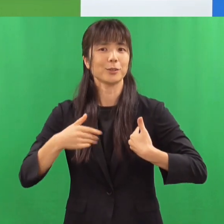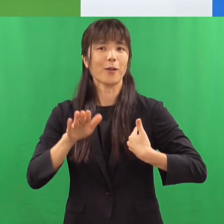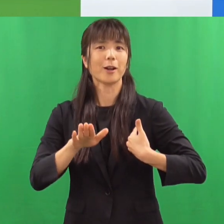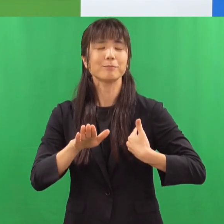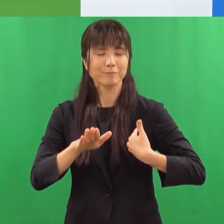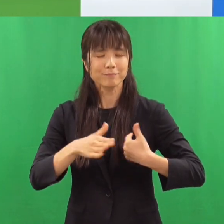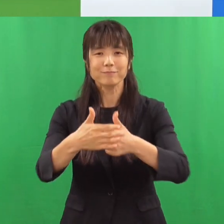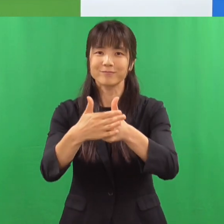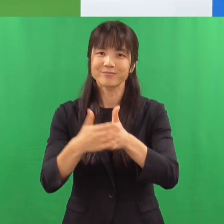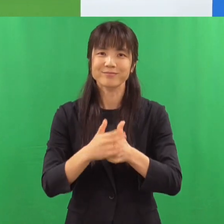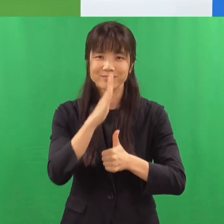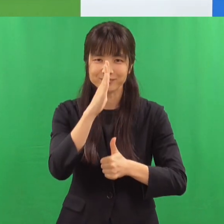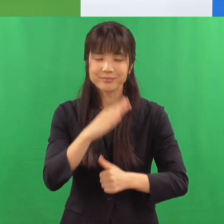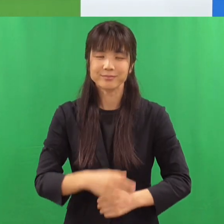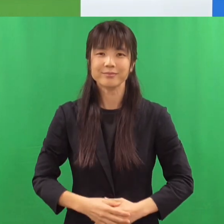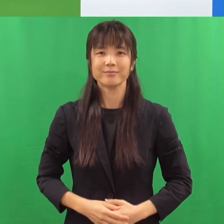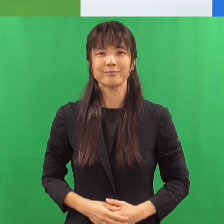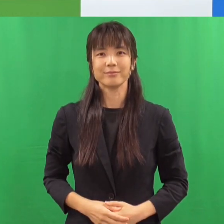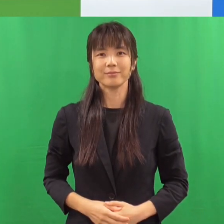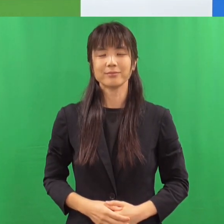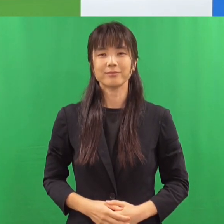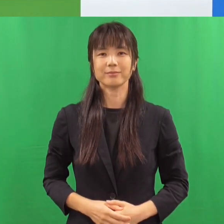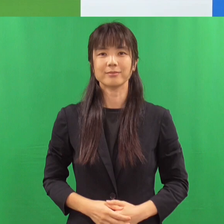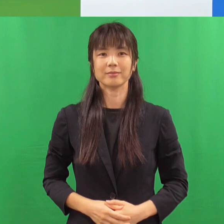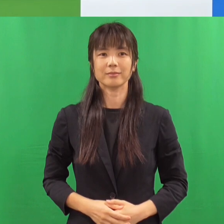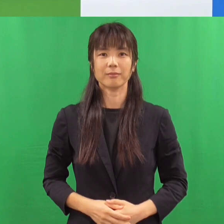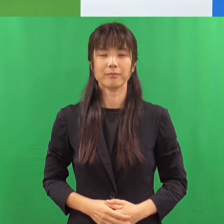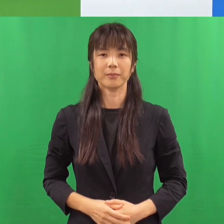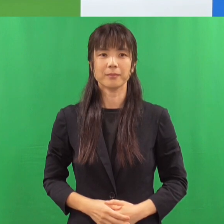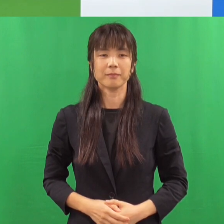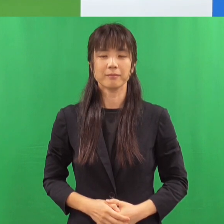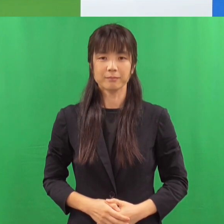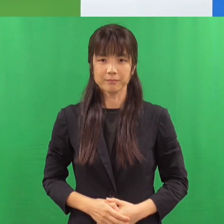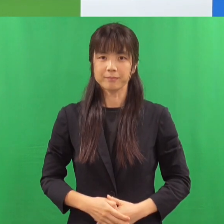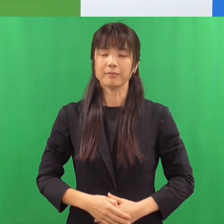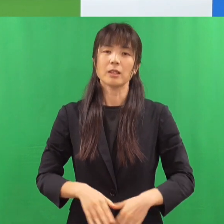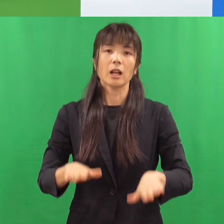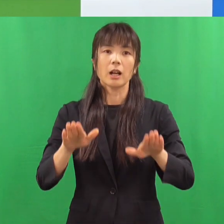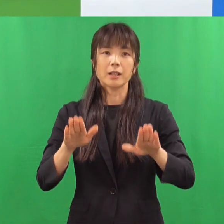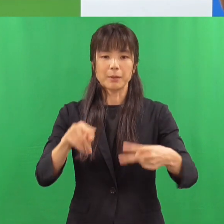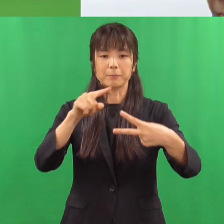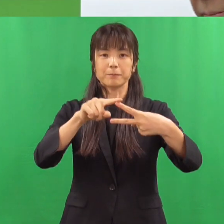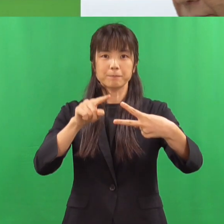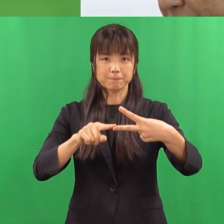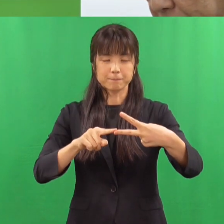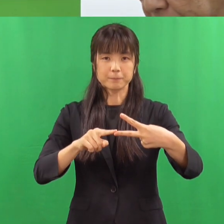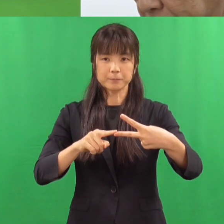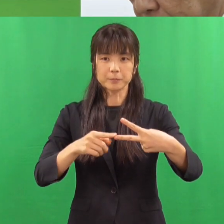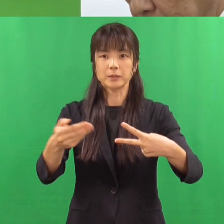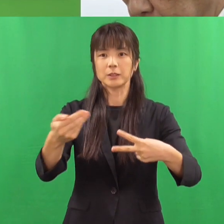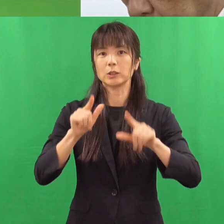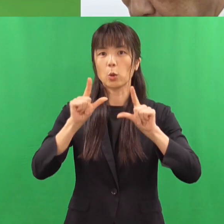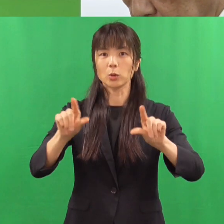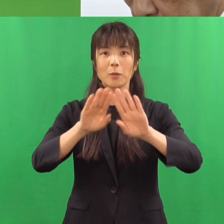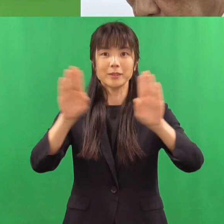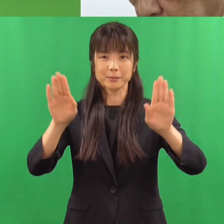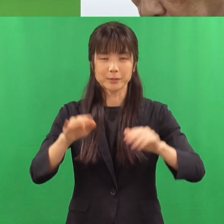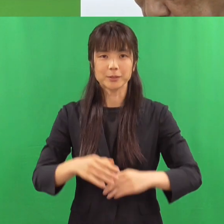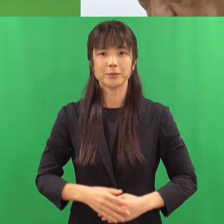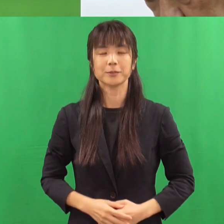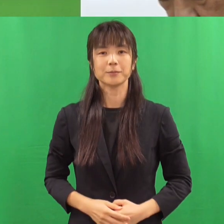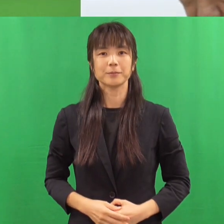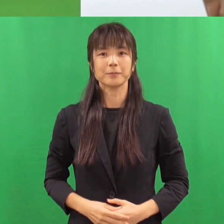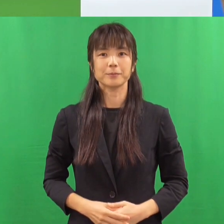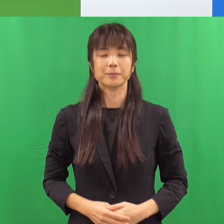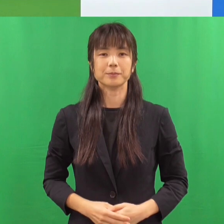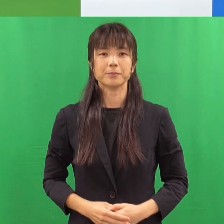いたします。以上です。 ありがとうございました。ただいまの発表項目について質問を受けしたいと思います。質問に際し